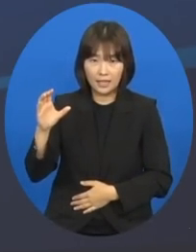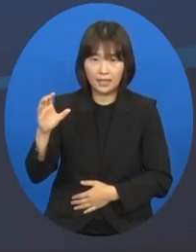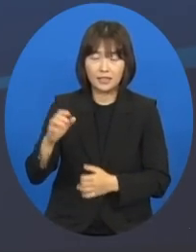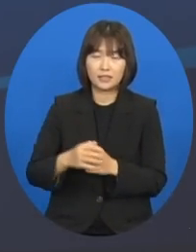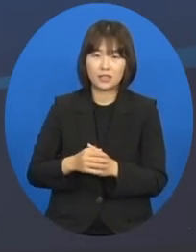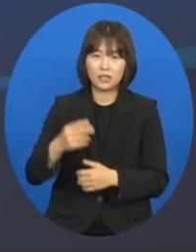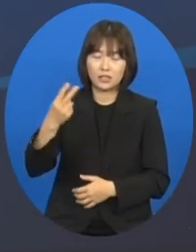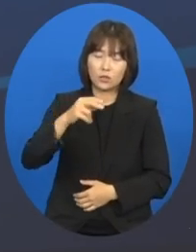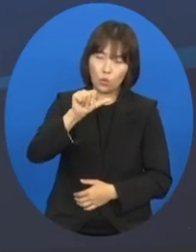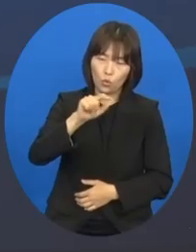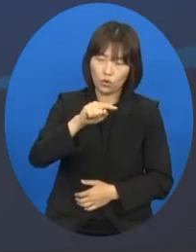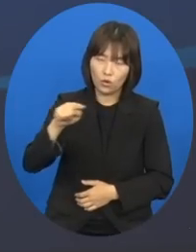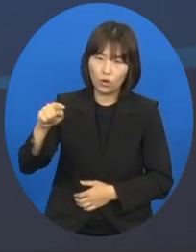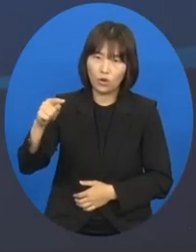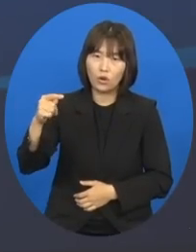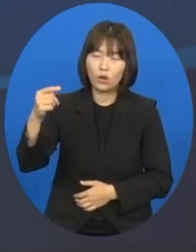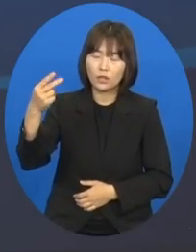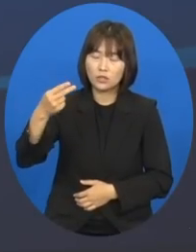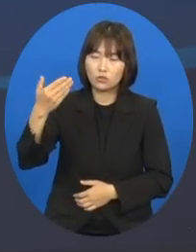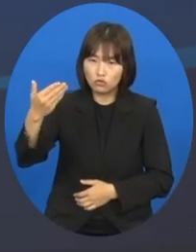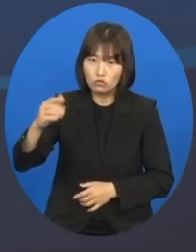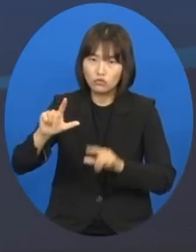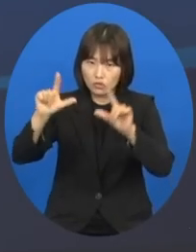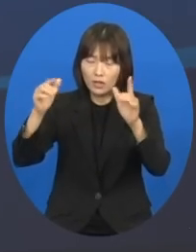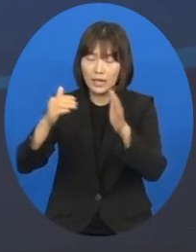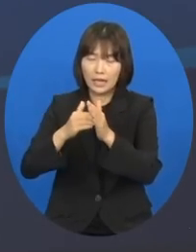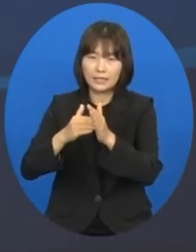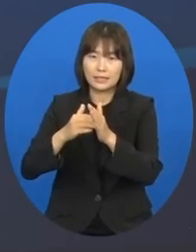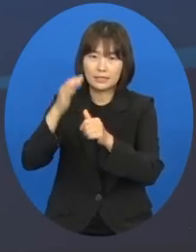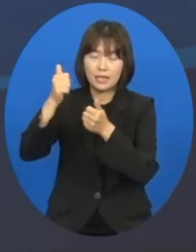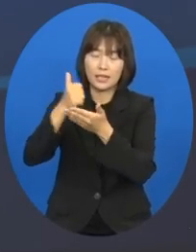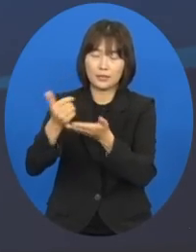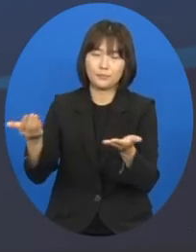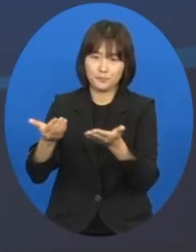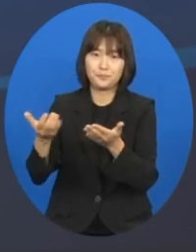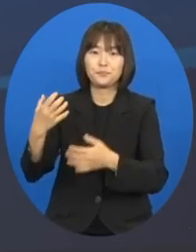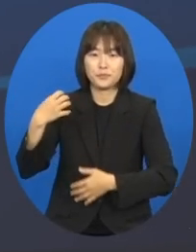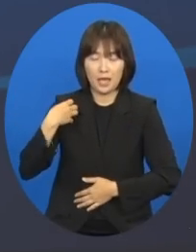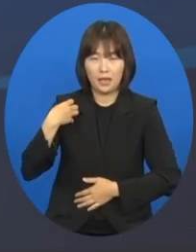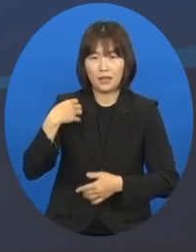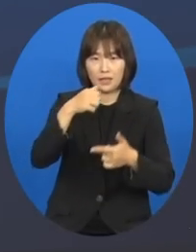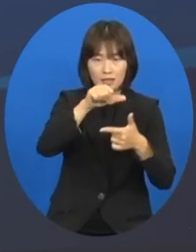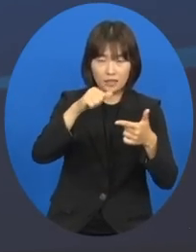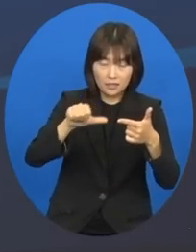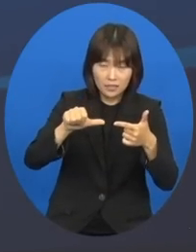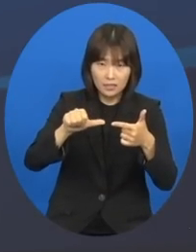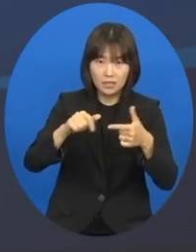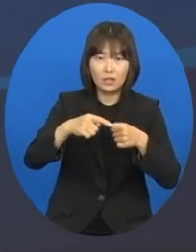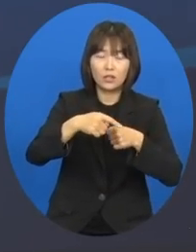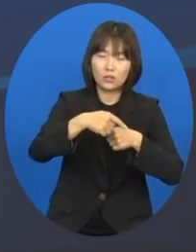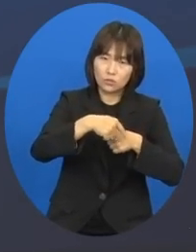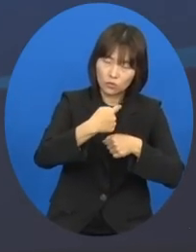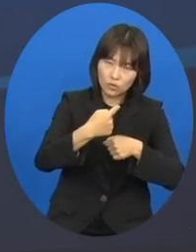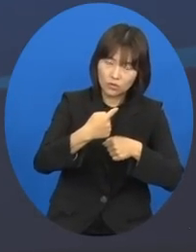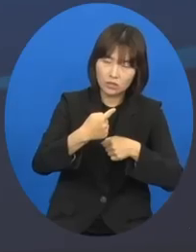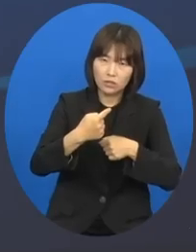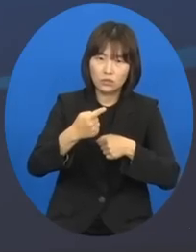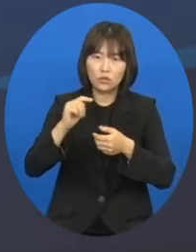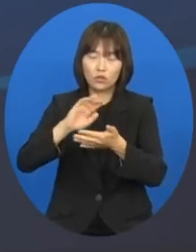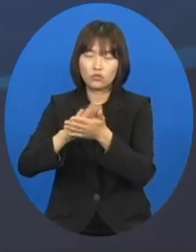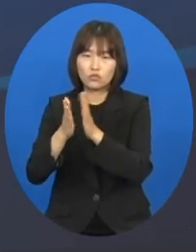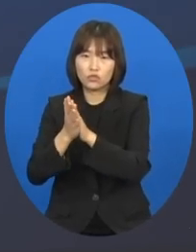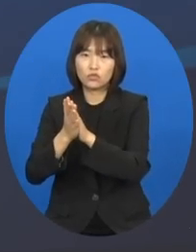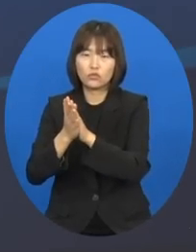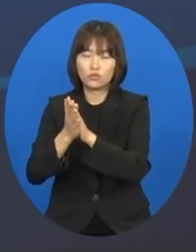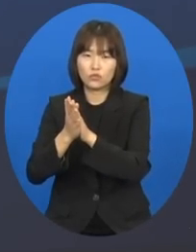2005년에서 9년까지 사역을 했는데요 저희 두 아들이 뭐 초등학생 유치원생 일 때 저희